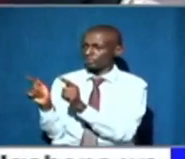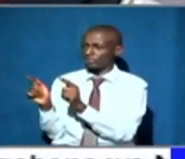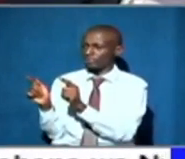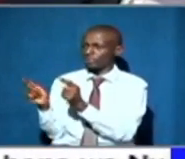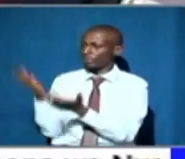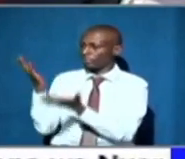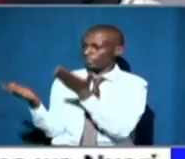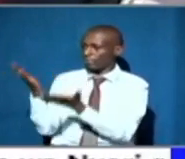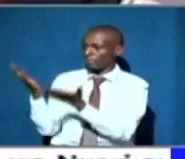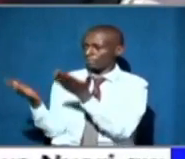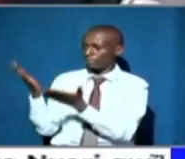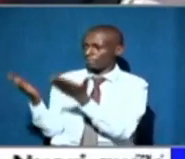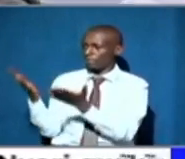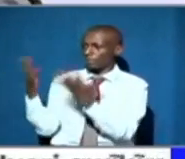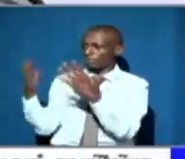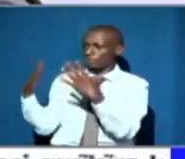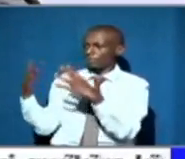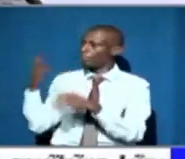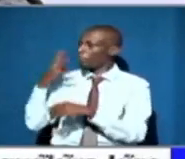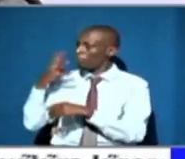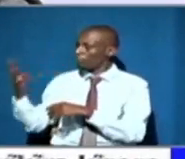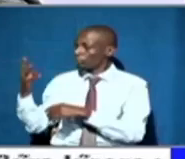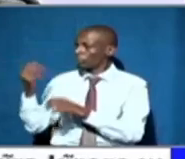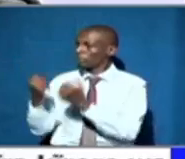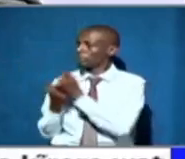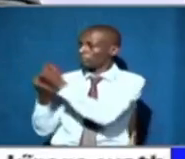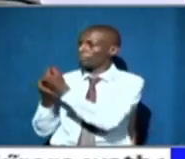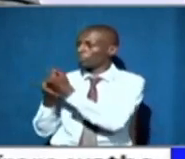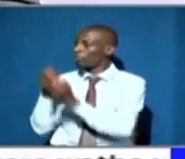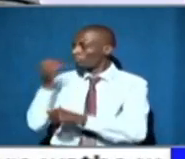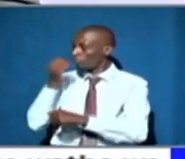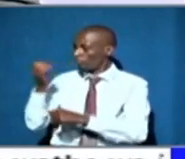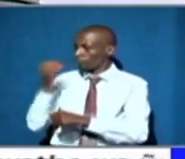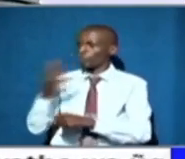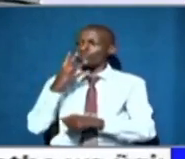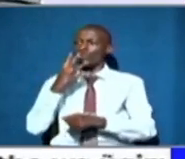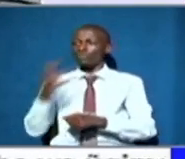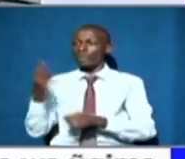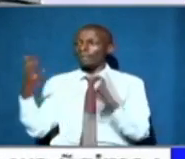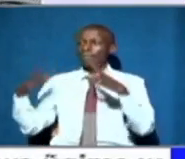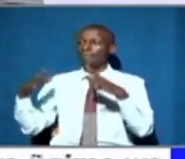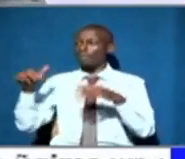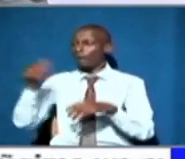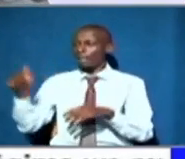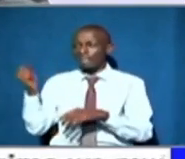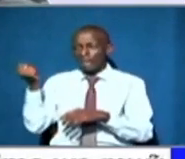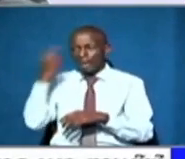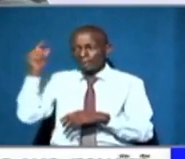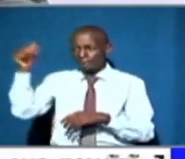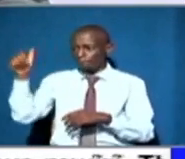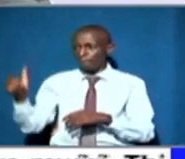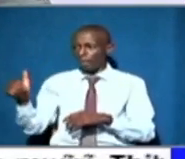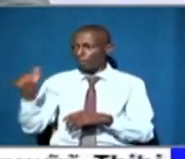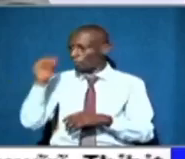gukora inyu murahe muheaga andu magana mana irio andu ya magana mana he mundu utara understand ona hanini